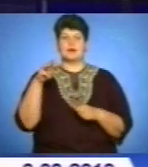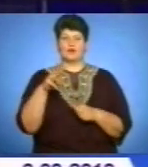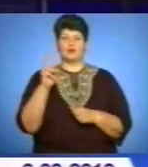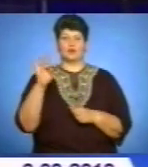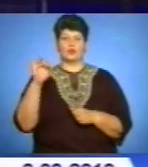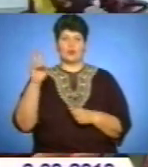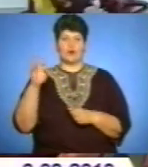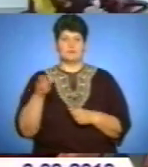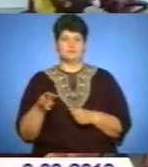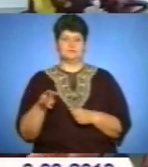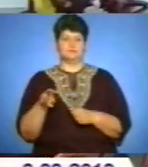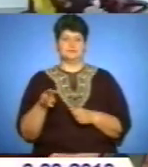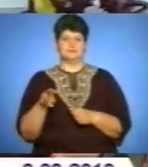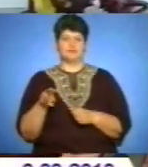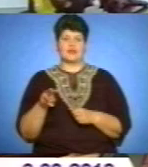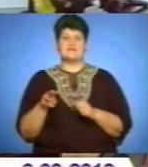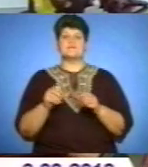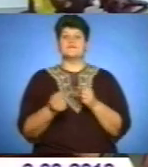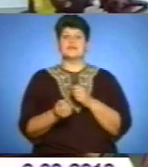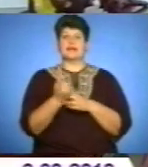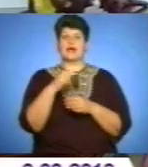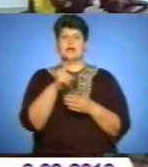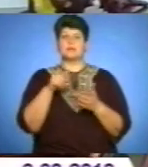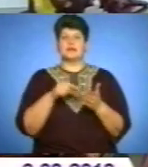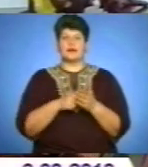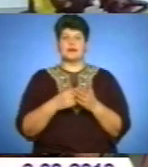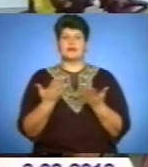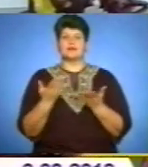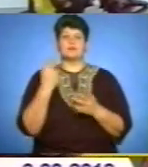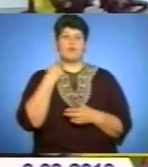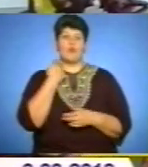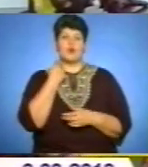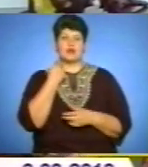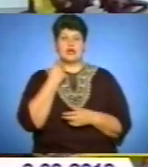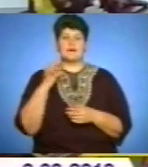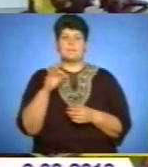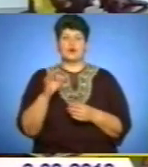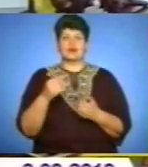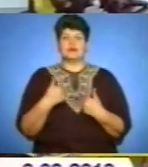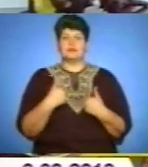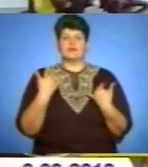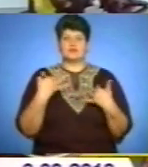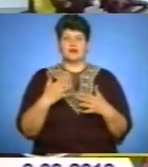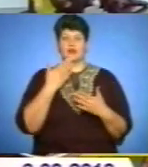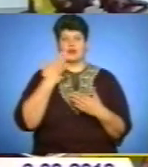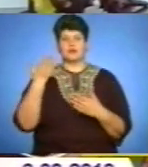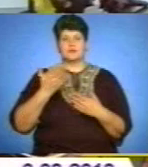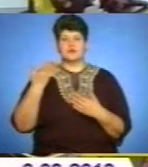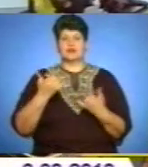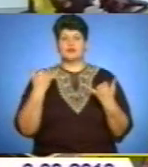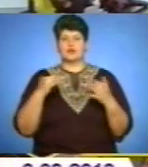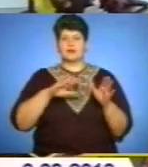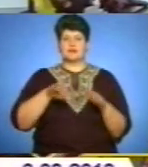Круком. Виникає питання десь боргів, ті, про які мені вже доповідали сьогодні після